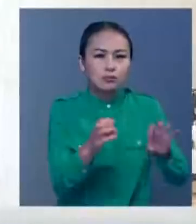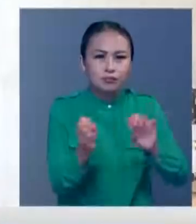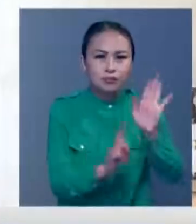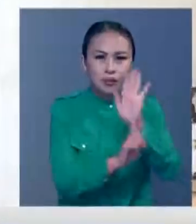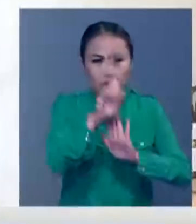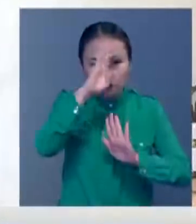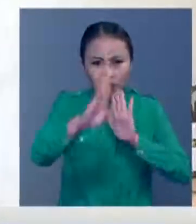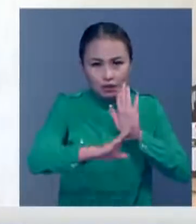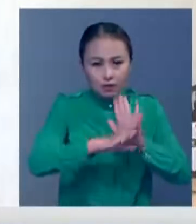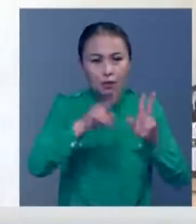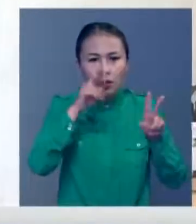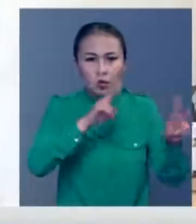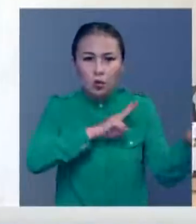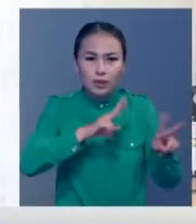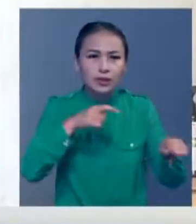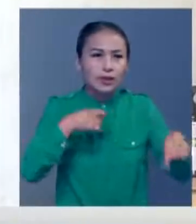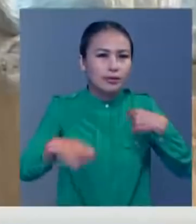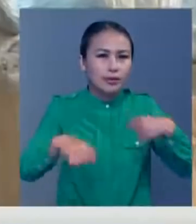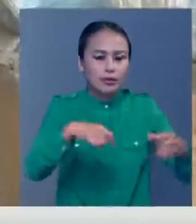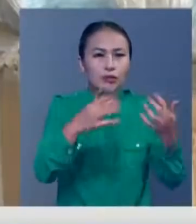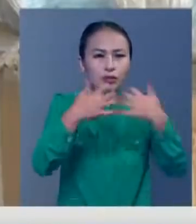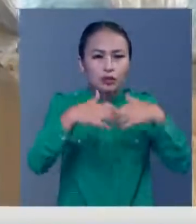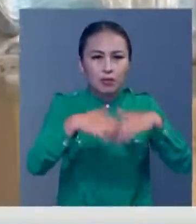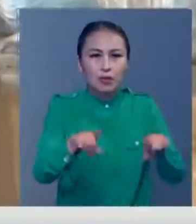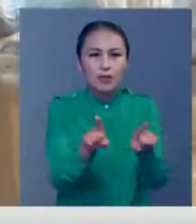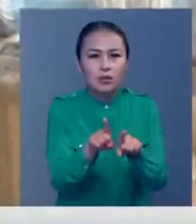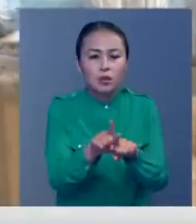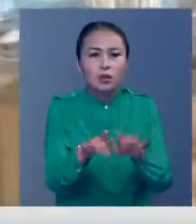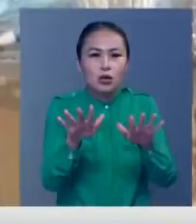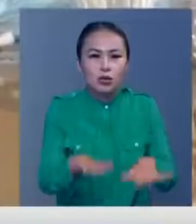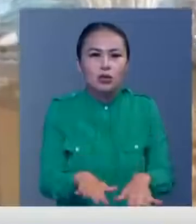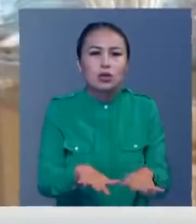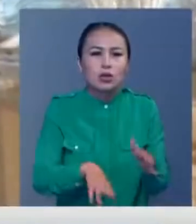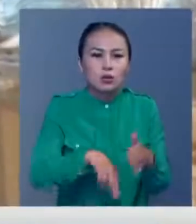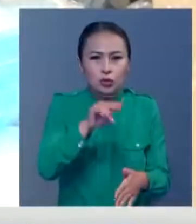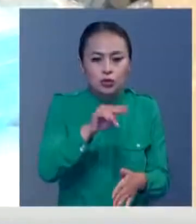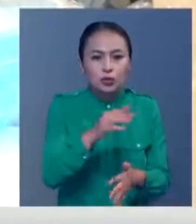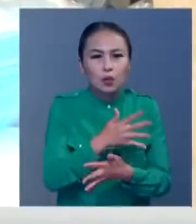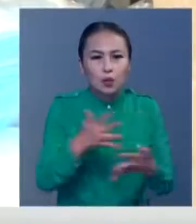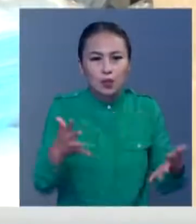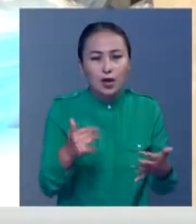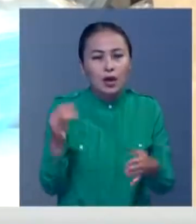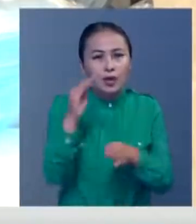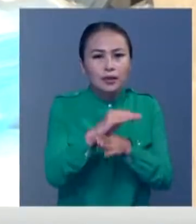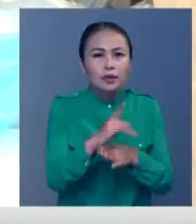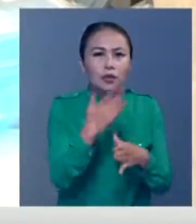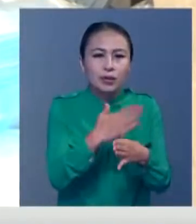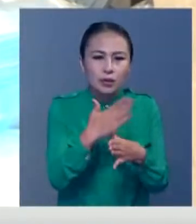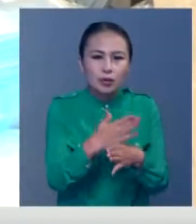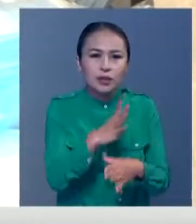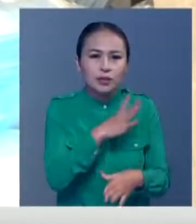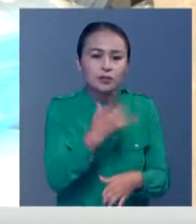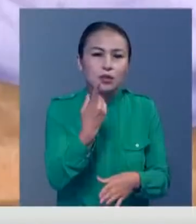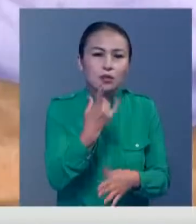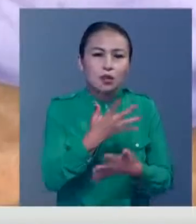жерде мониторингтік бақылау тобы тауарларды санап алып, аудан қаладағы провизорлық орындарға сұраныс бойынша үлестірген. Айта кетейік,